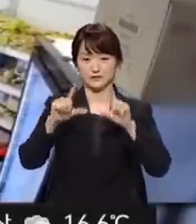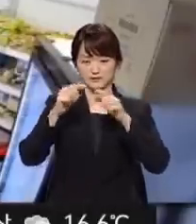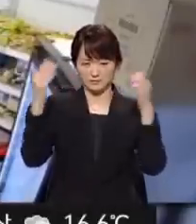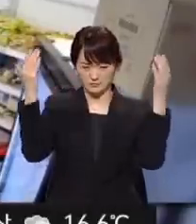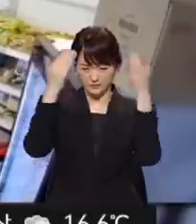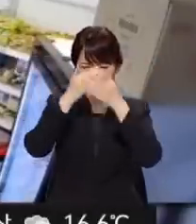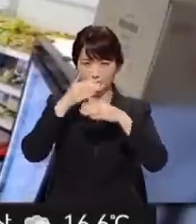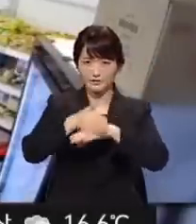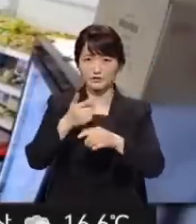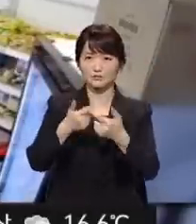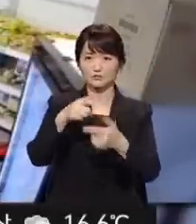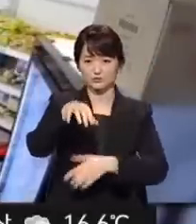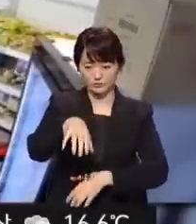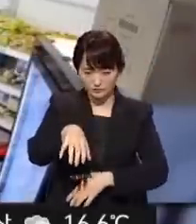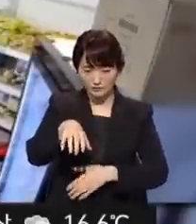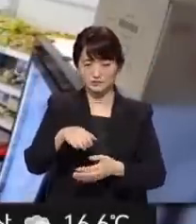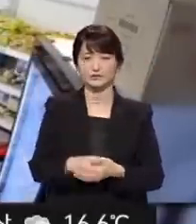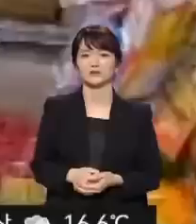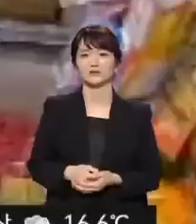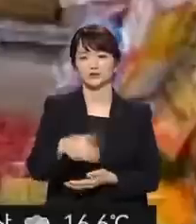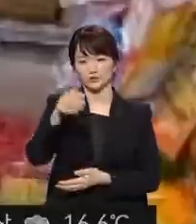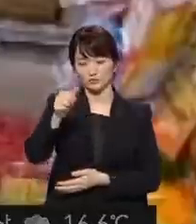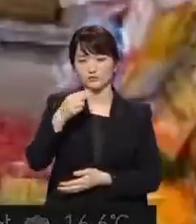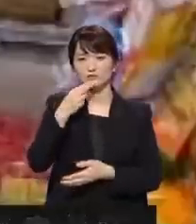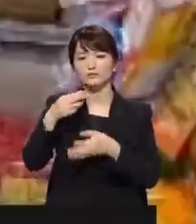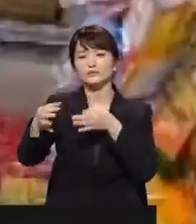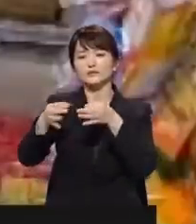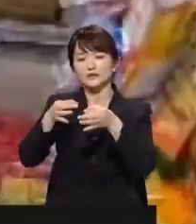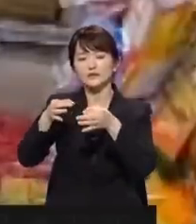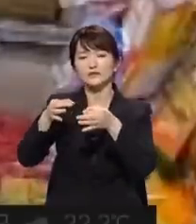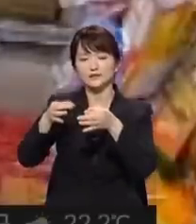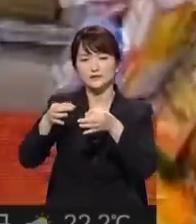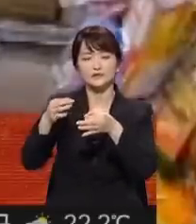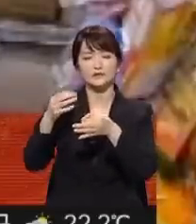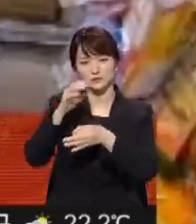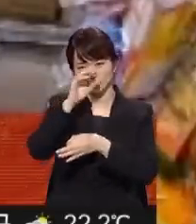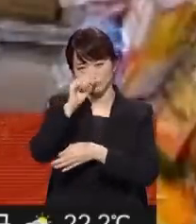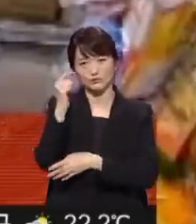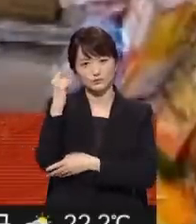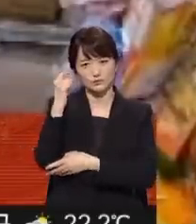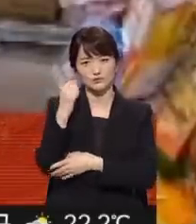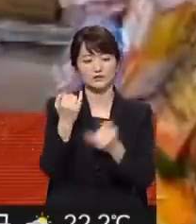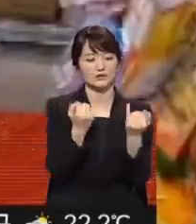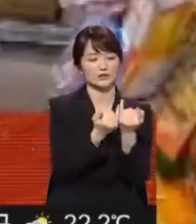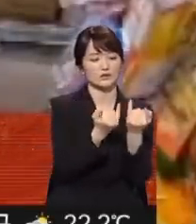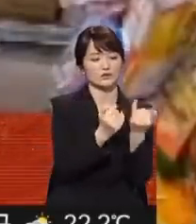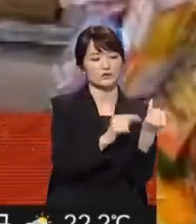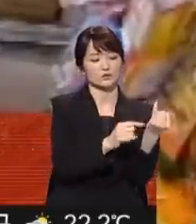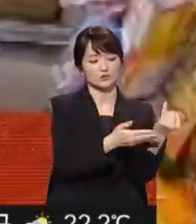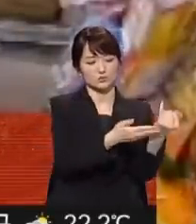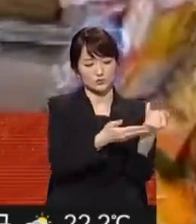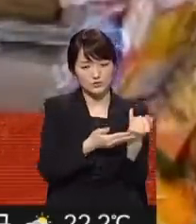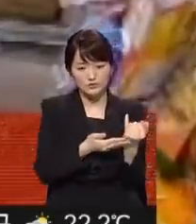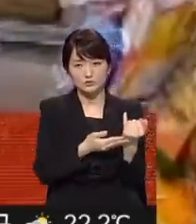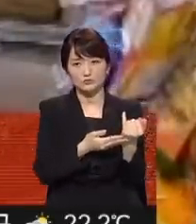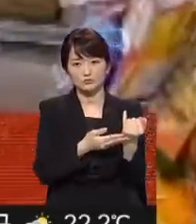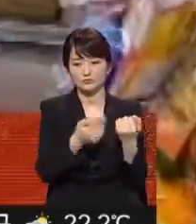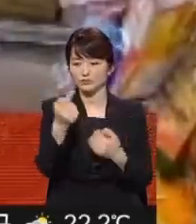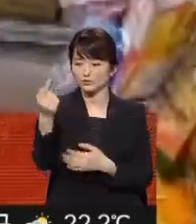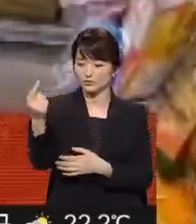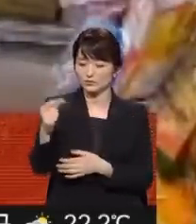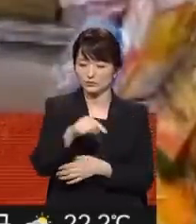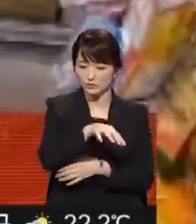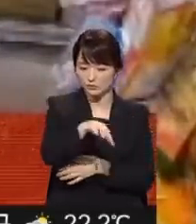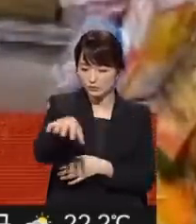밤늦은 시간에 부산의 한 무인 가게에서 전해진 훈훈한 소식입니다. 한 여성 손님이 가게에 들어와서 물건을 고르더니 이 가게 내부에